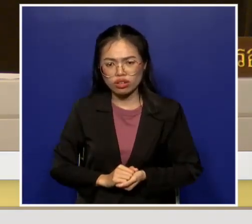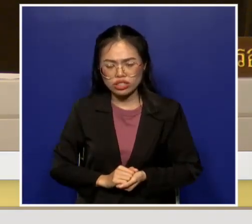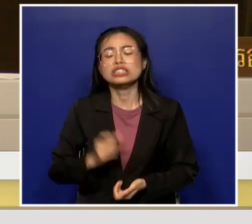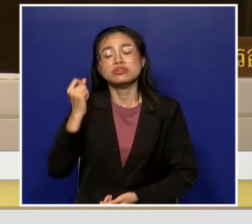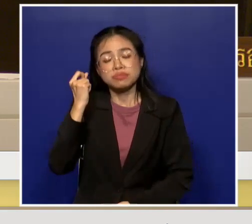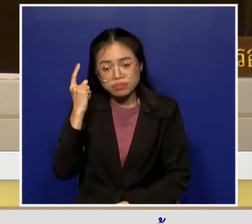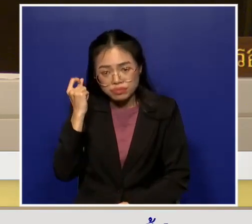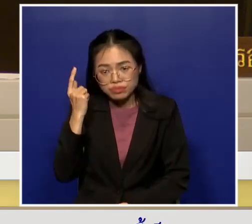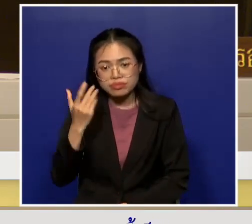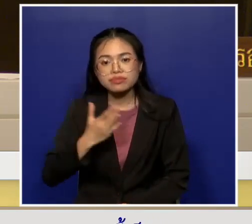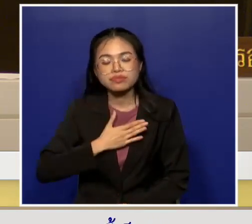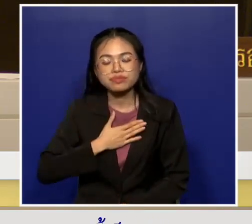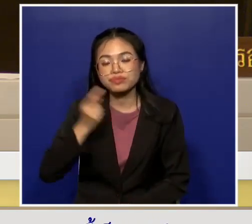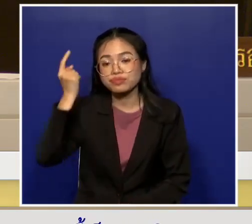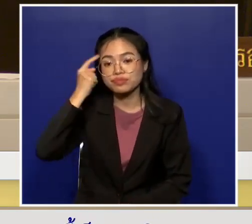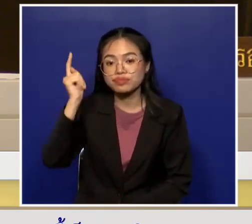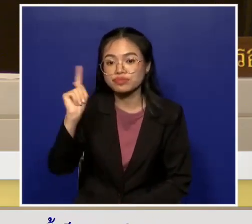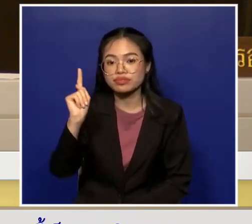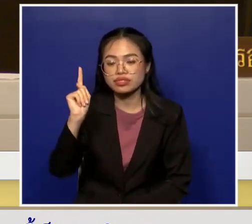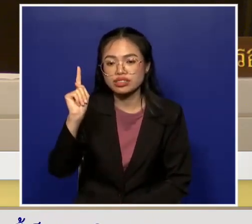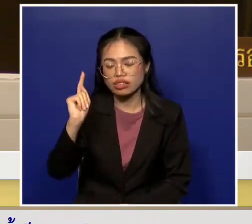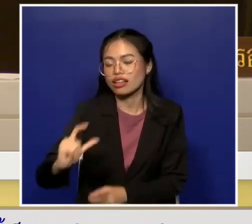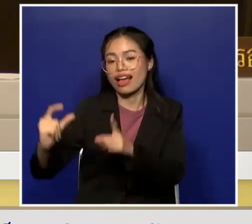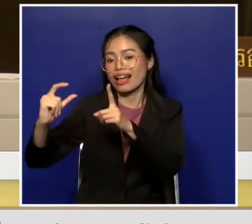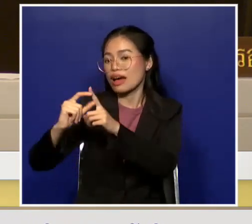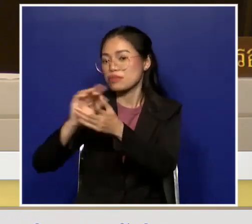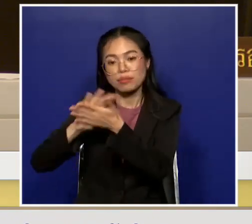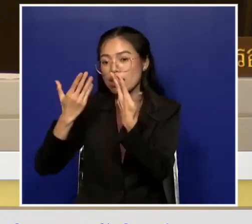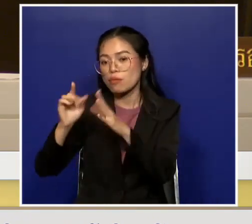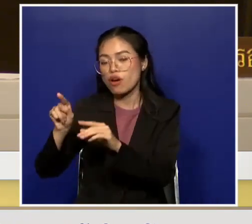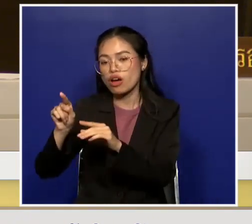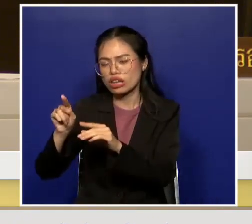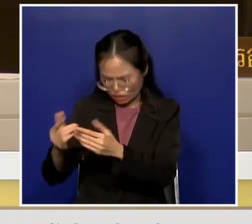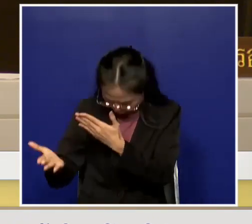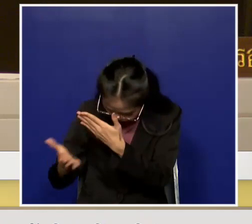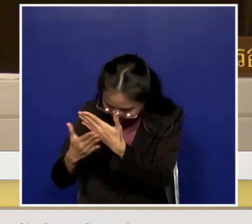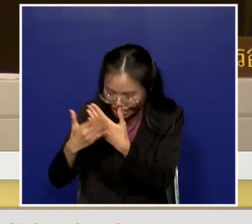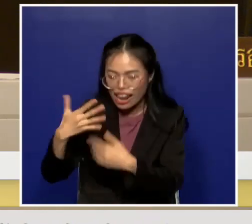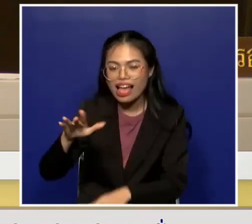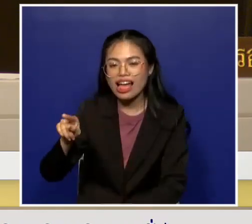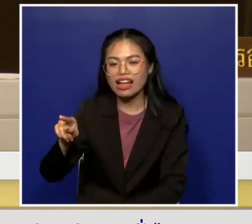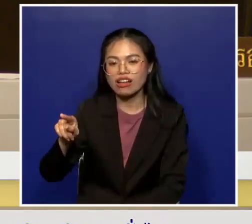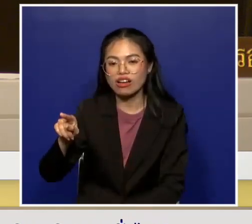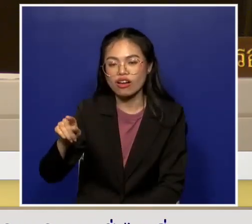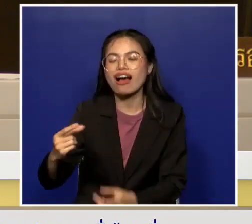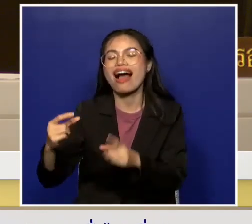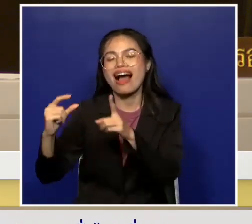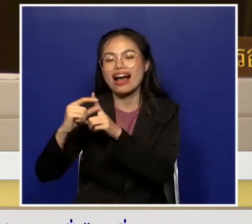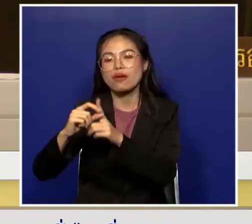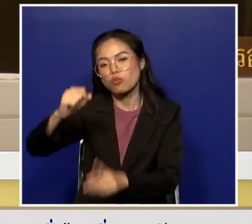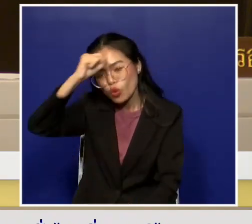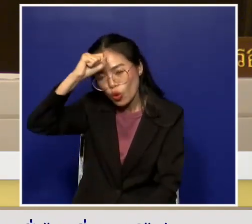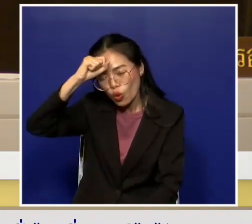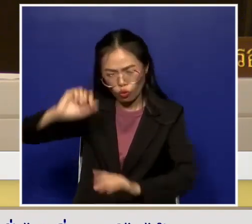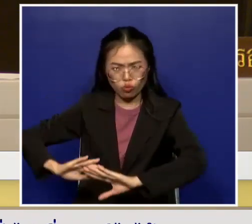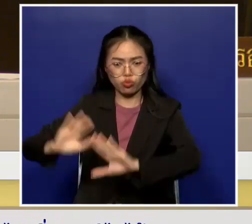คือสิ่งที่เป็นคำไม่สุภาพผมก็เตือนไปแล้วนะครับอย่างคำว่าโง่ๆเนี่ยท่านก็ถอนไป